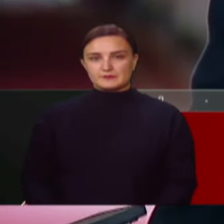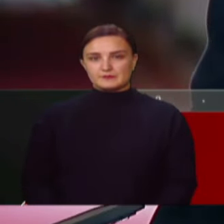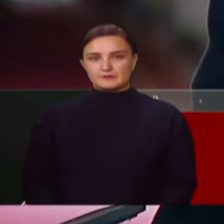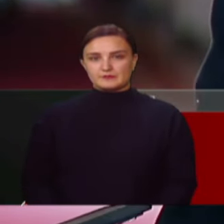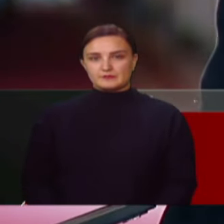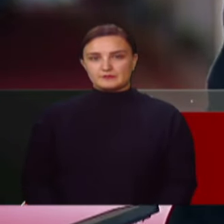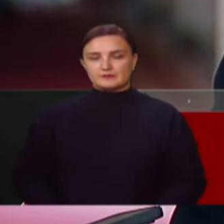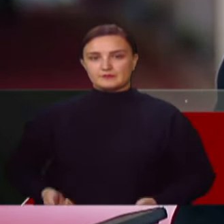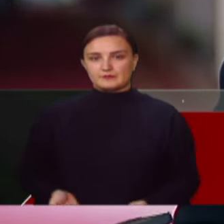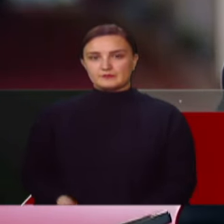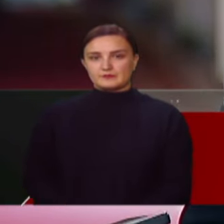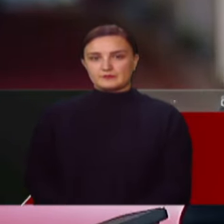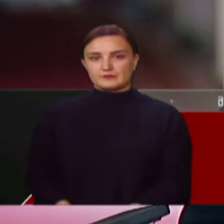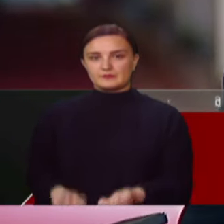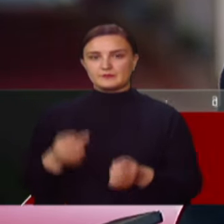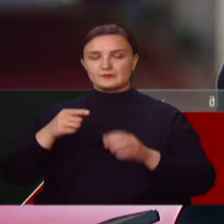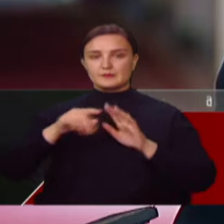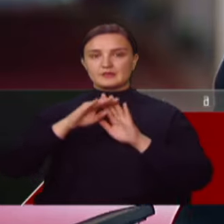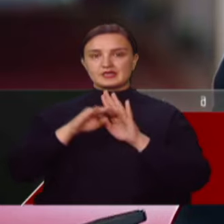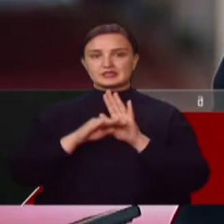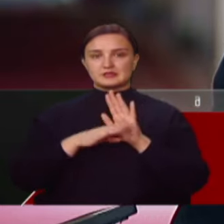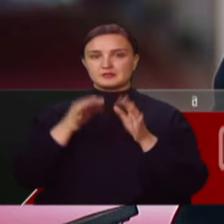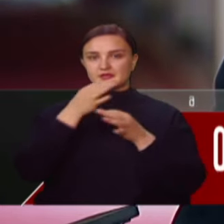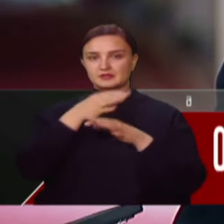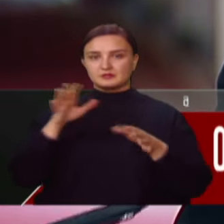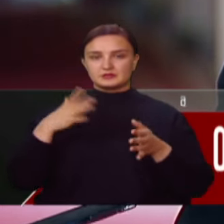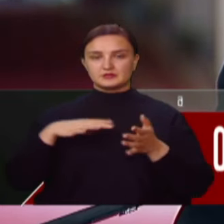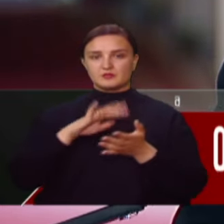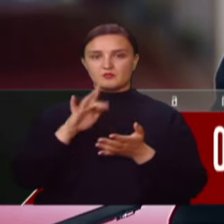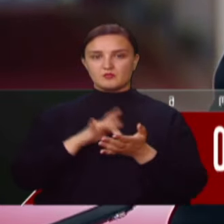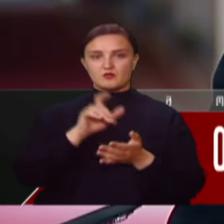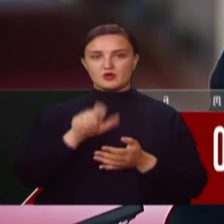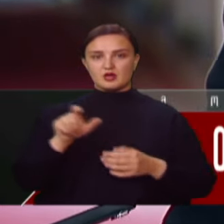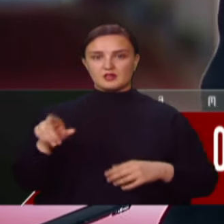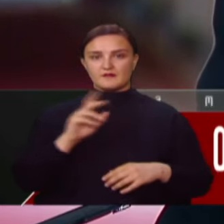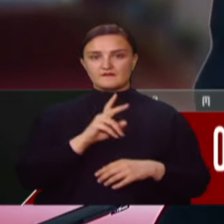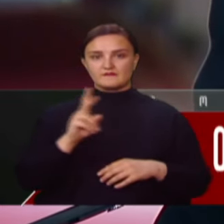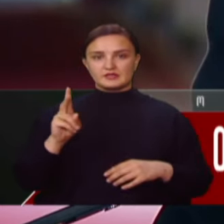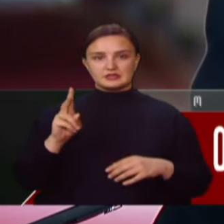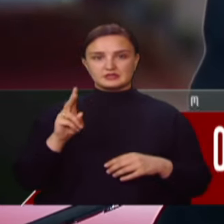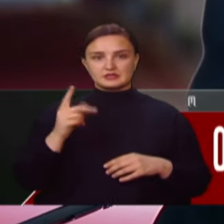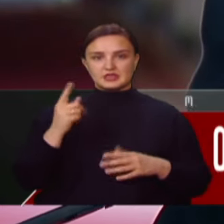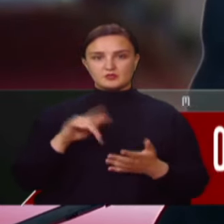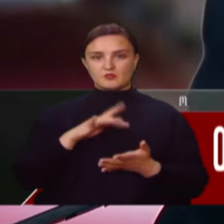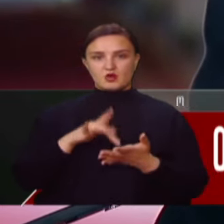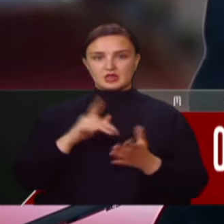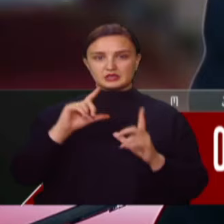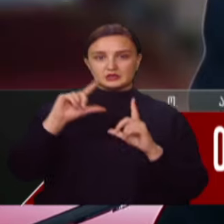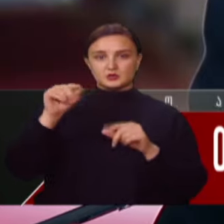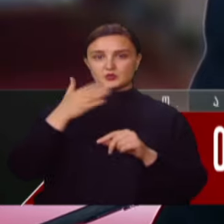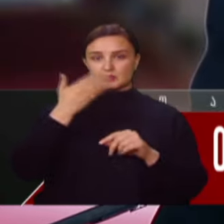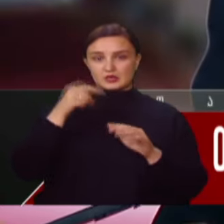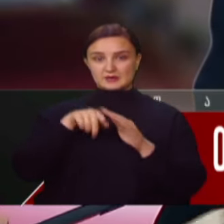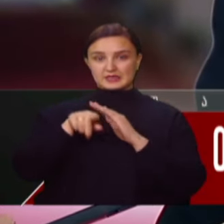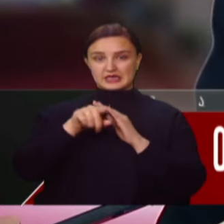ის მიხედვით ხდება დაჯამება. გავაჭიროთ ნებისმიერ საქართველოს მოქალაქე, ვისაც ვინც ასული არ არის, ერთი მოქალაქე მაინც ემიგრაციაში